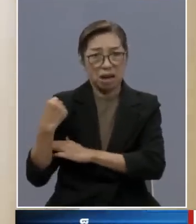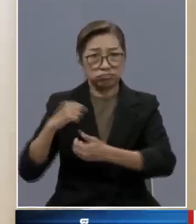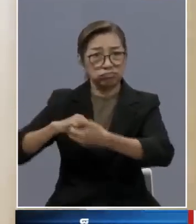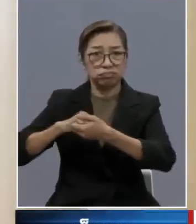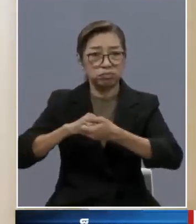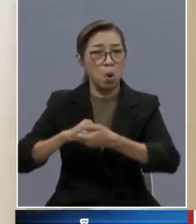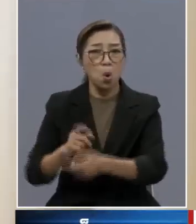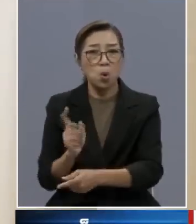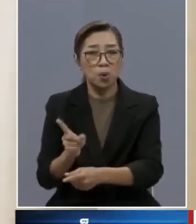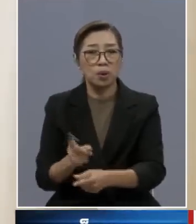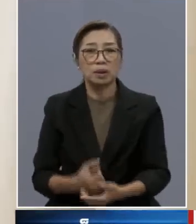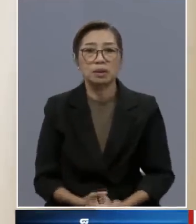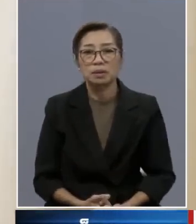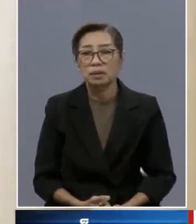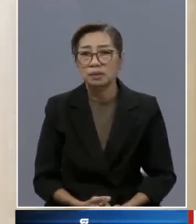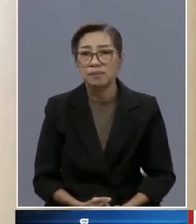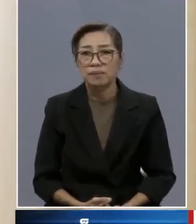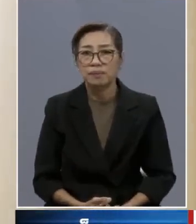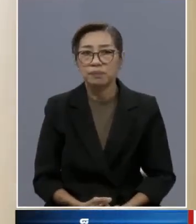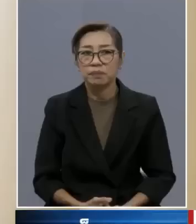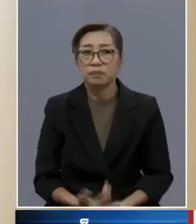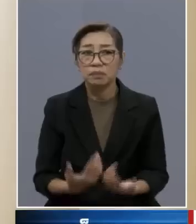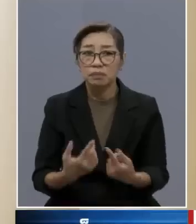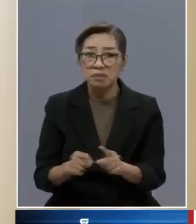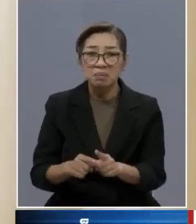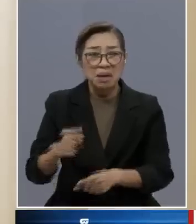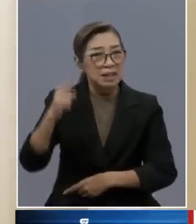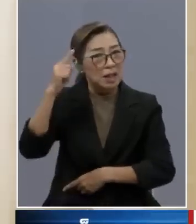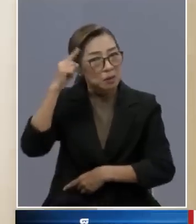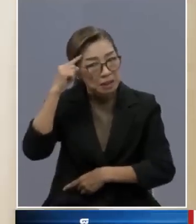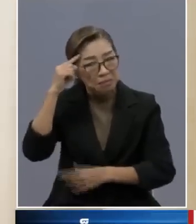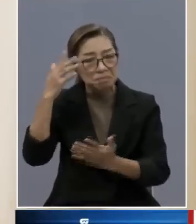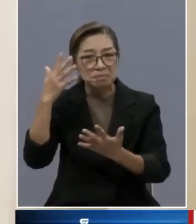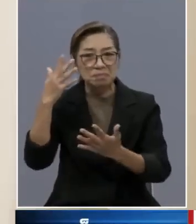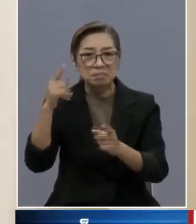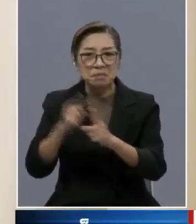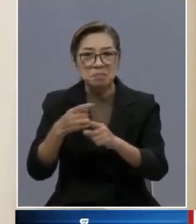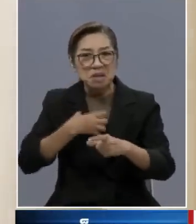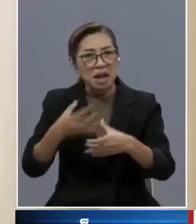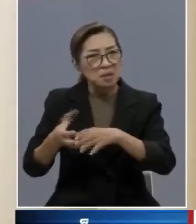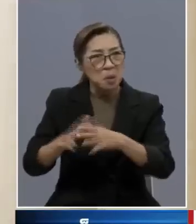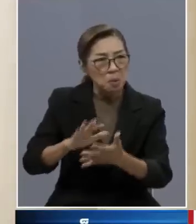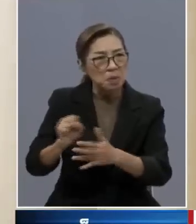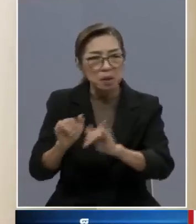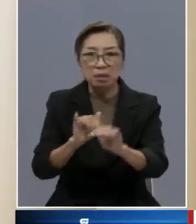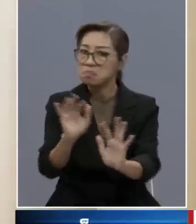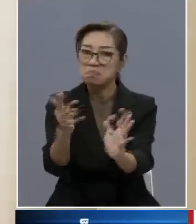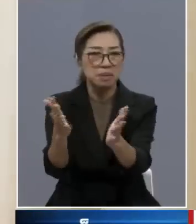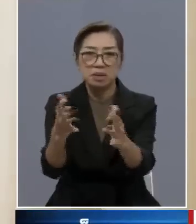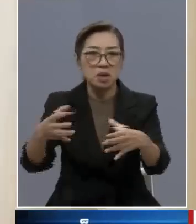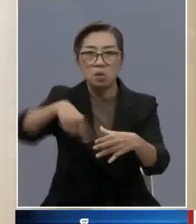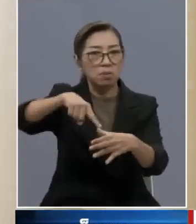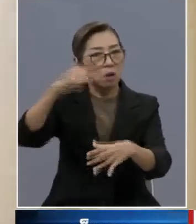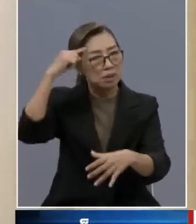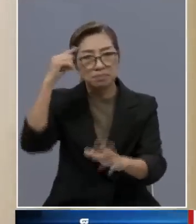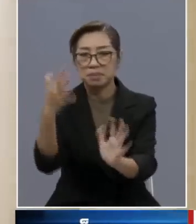ะแล้วก็ไม่เคยมีแนวคิดอย่างนี้เลยแม้แต่คนเดียวของพรรคน